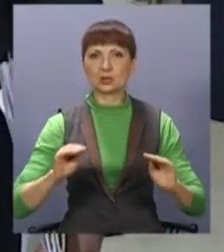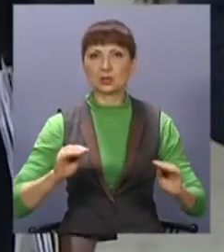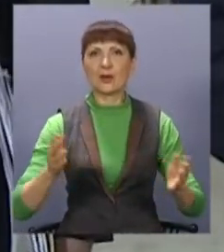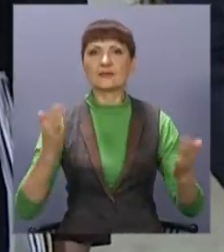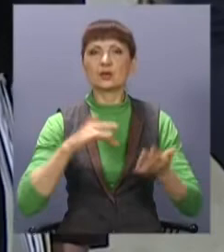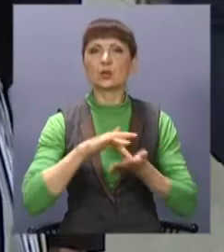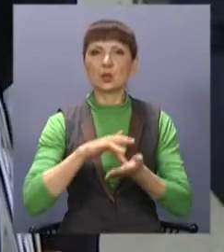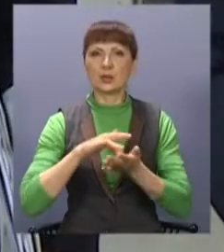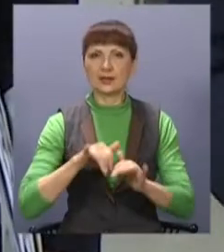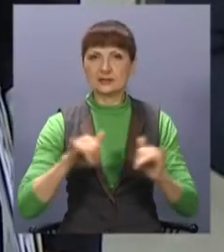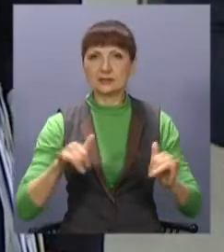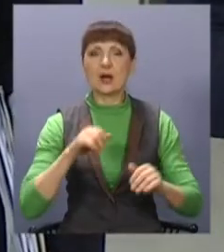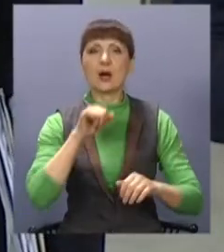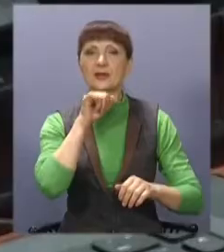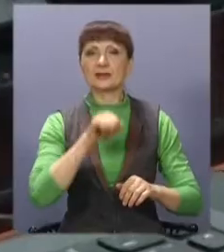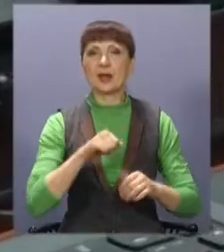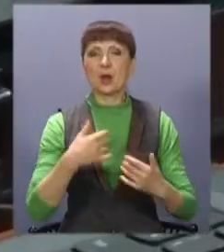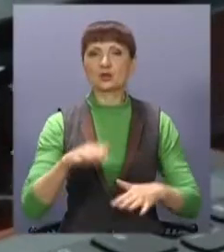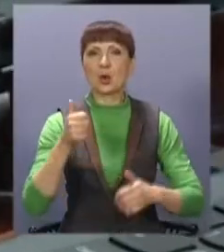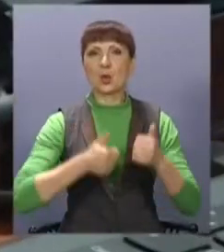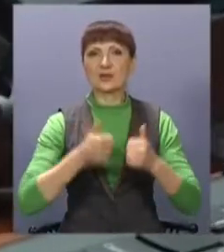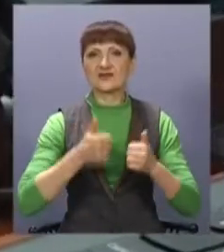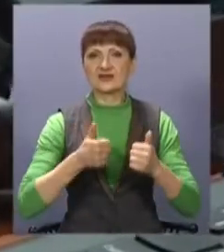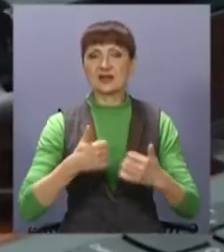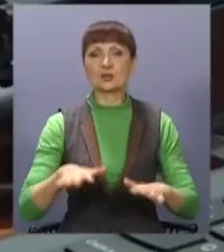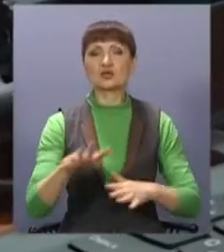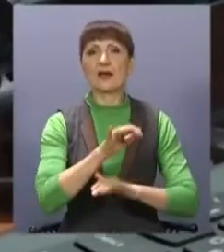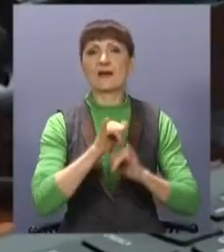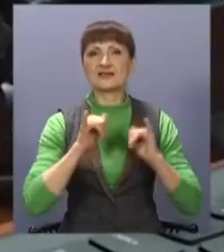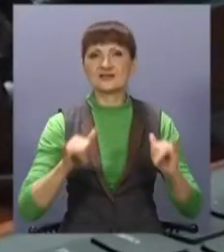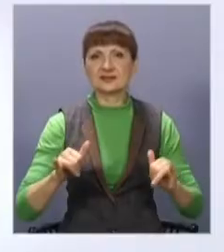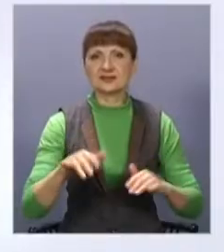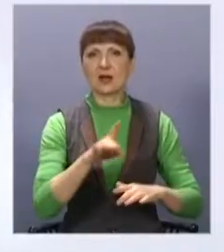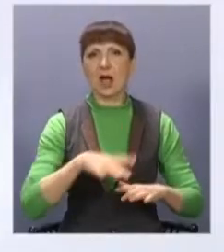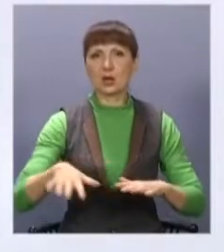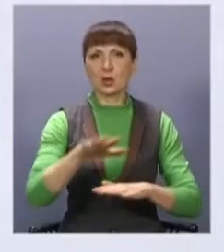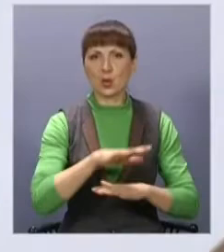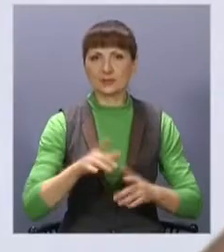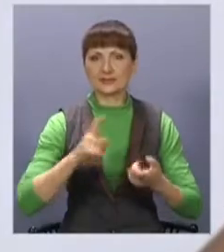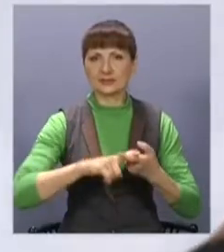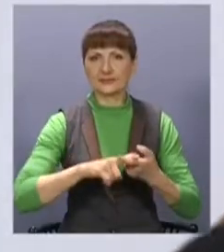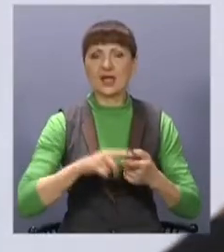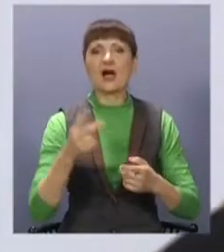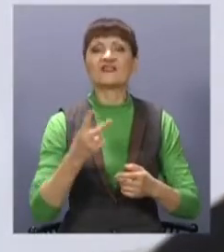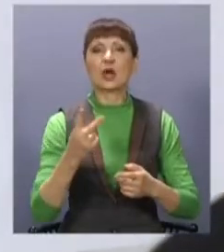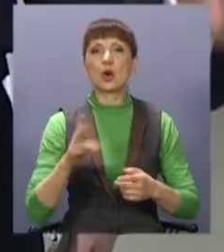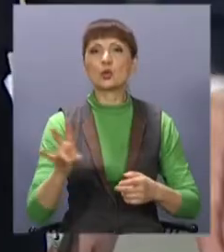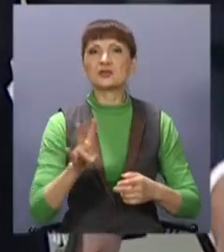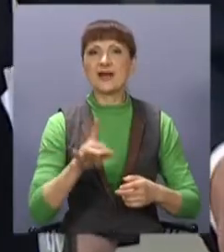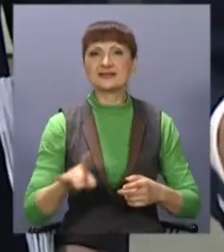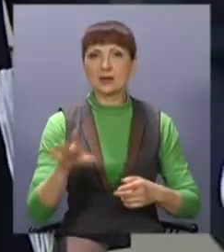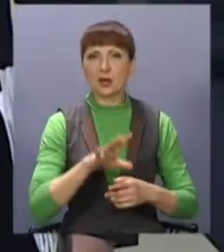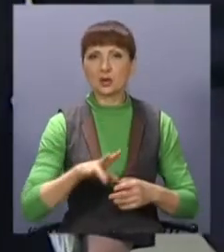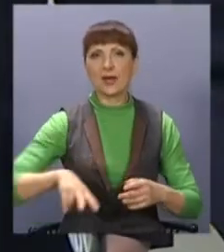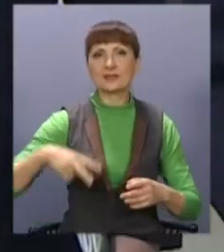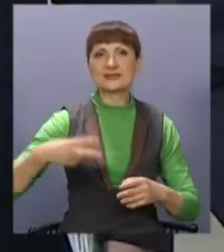туризм. Благодаря универсиаде развился Алатауский район и подтянулась вся инфраструктура. Второе, теперь Наурызбайске, да, сделали